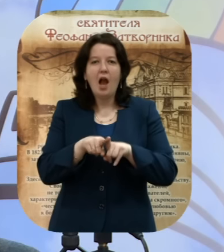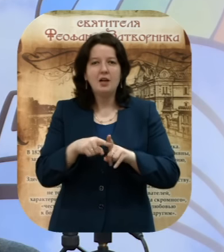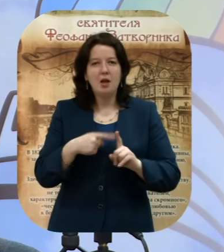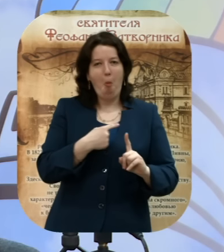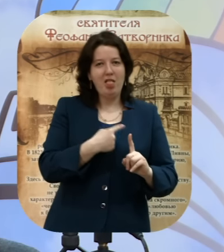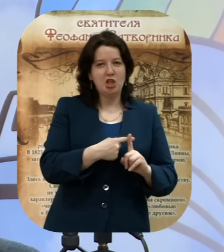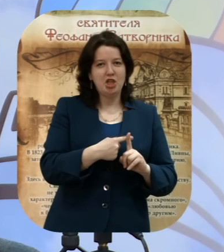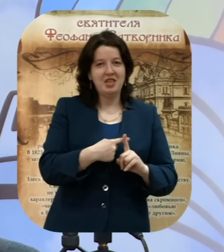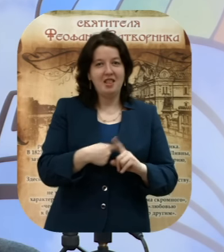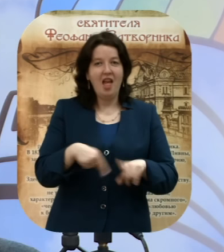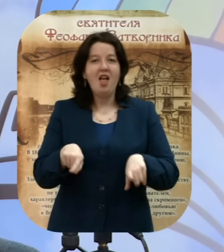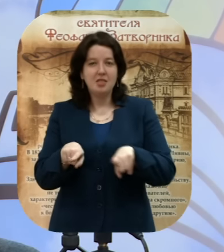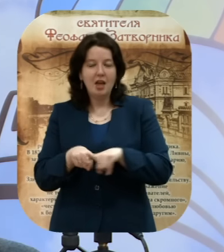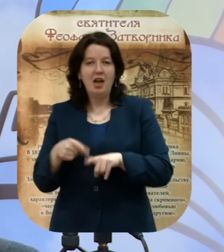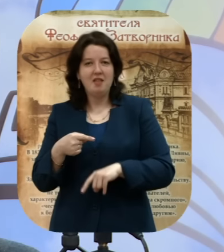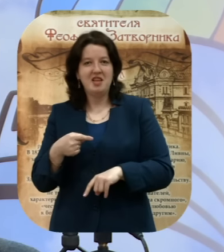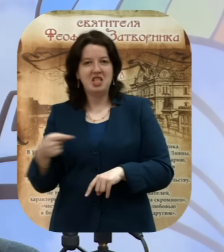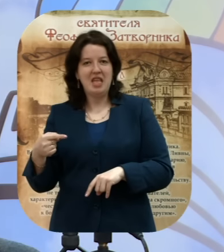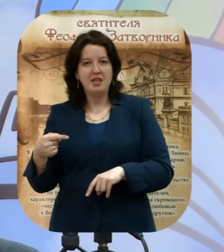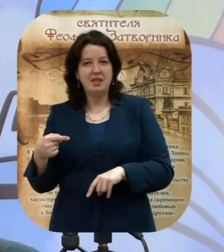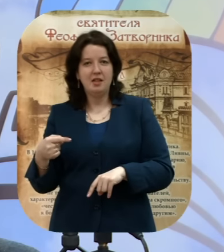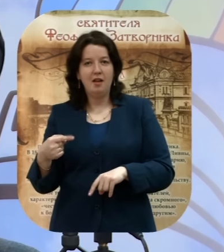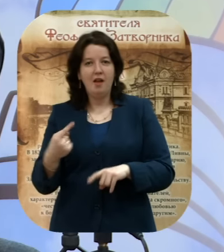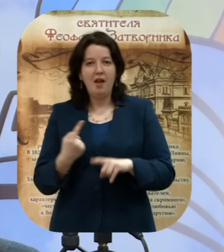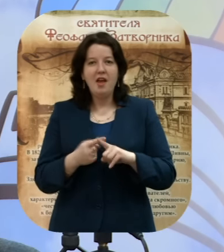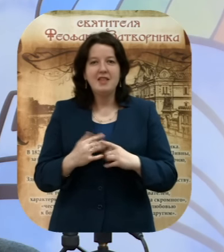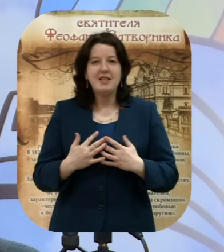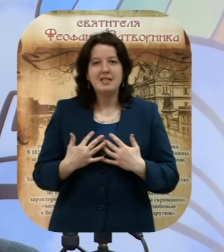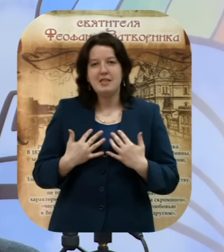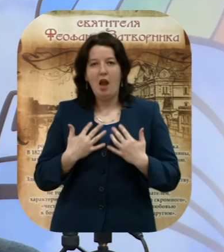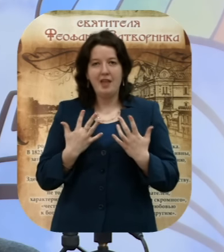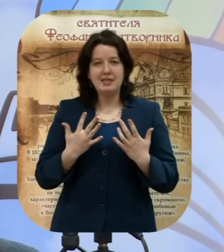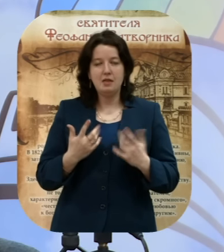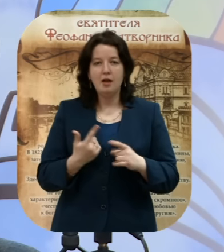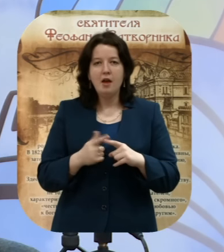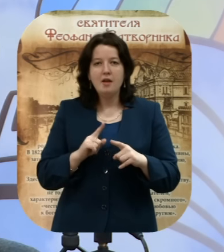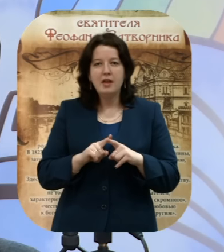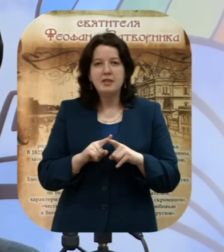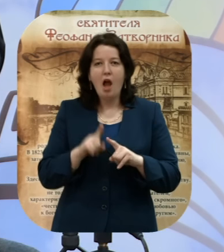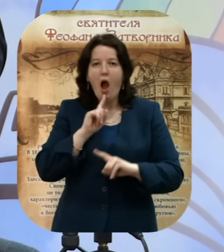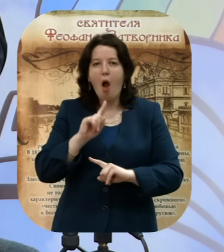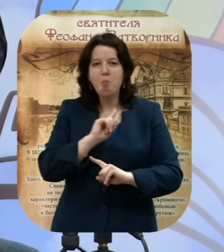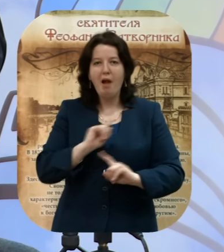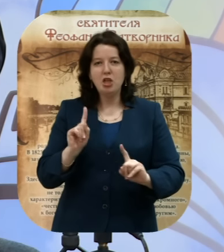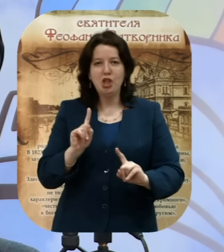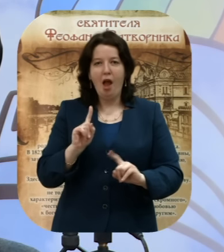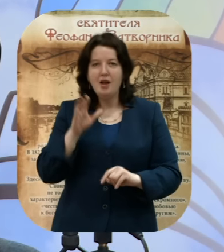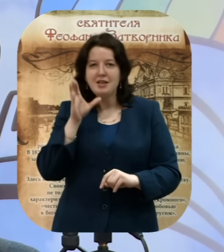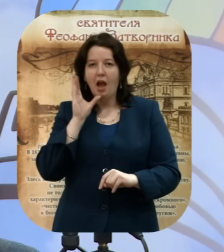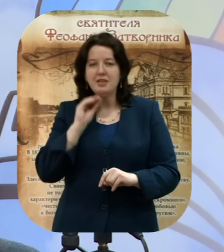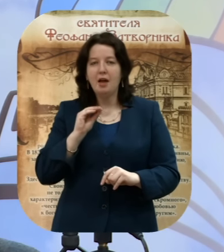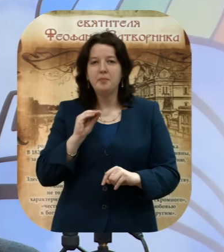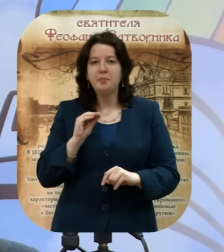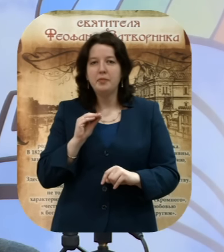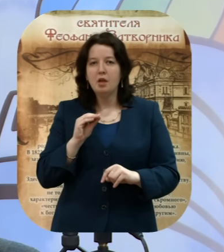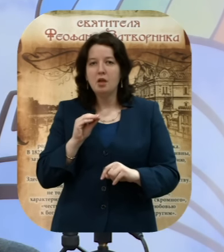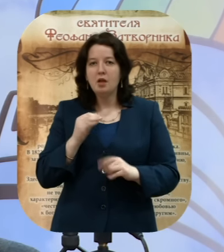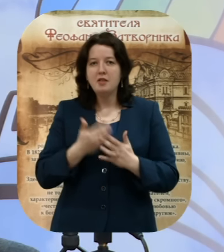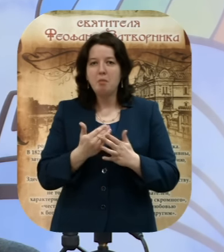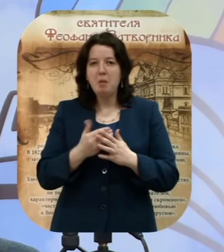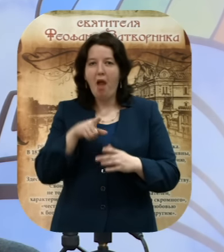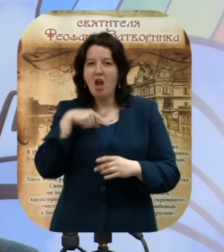положительные, так и отрицательные страсти. Правда, обычно, когда упоминают